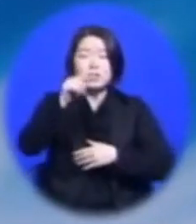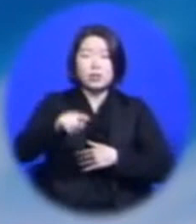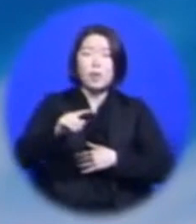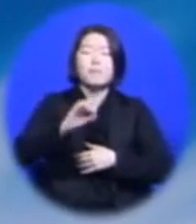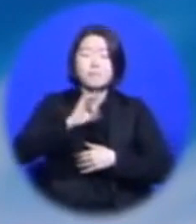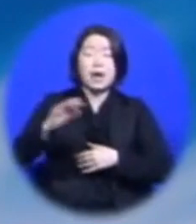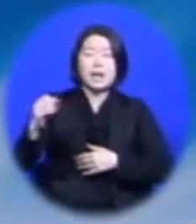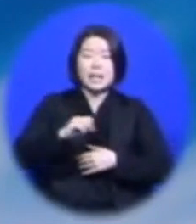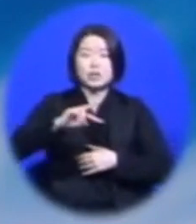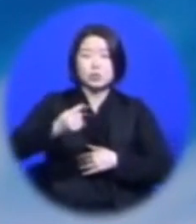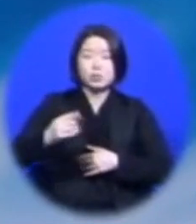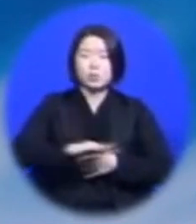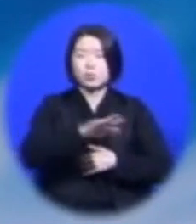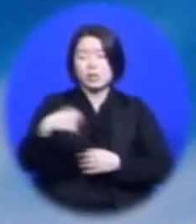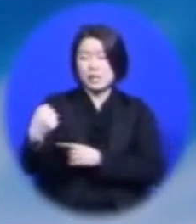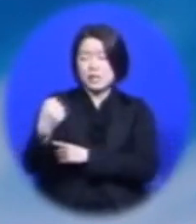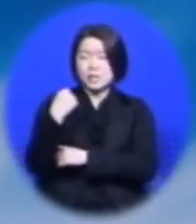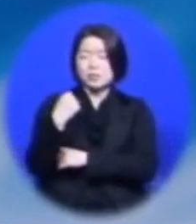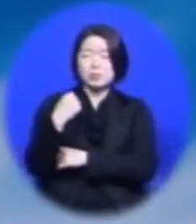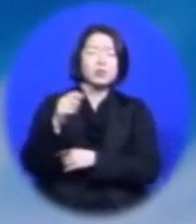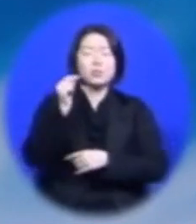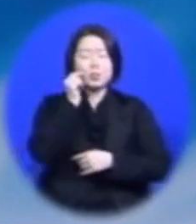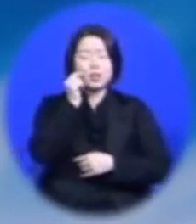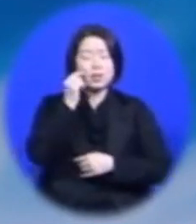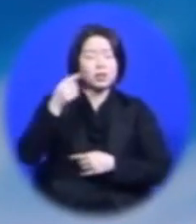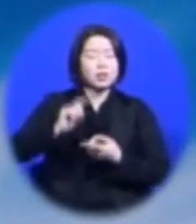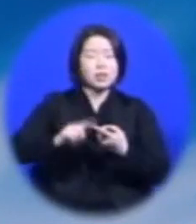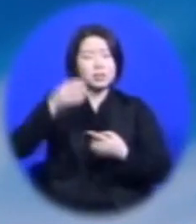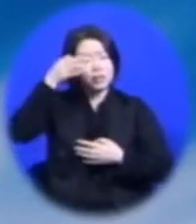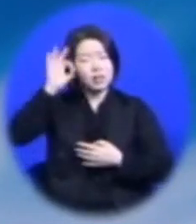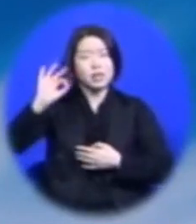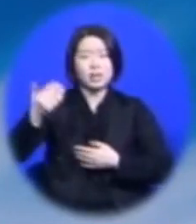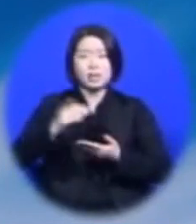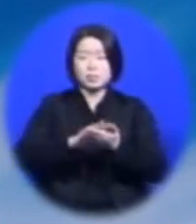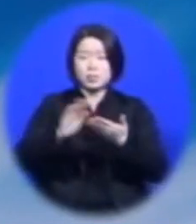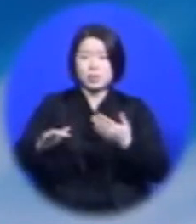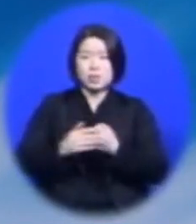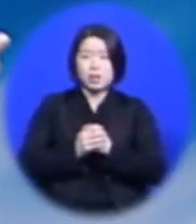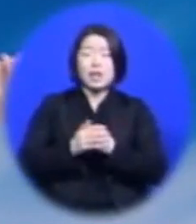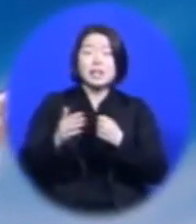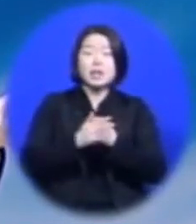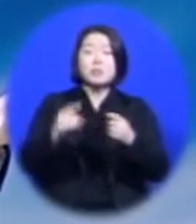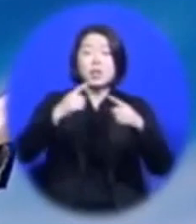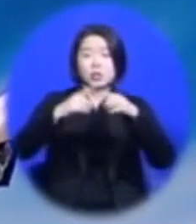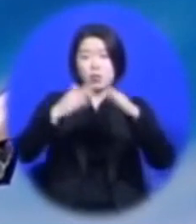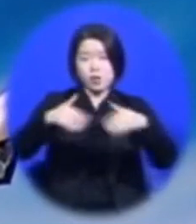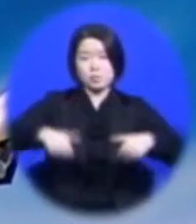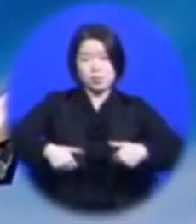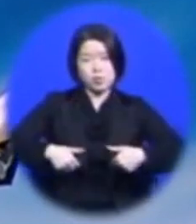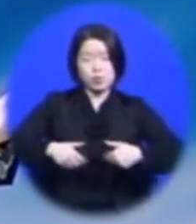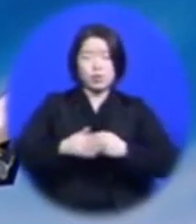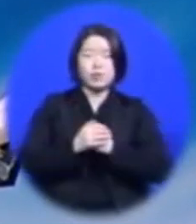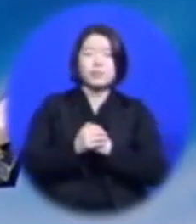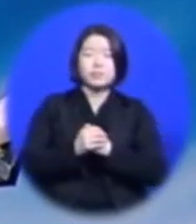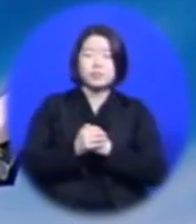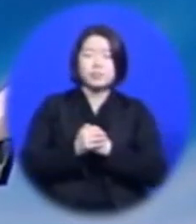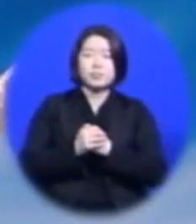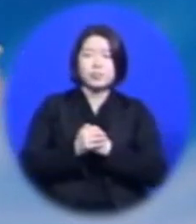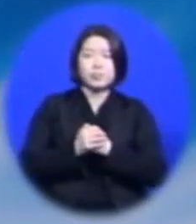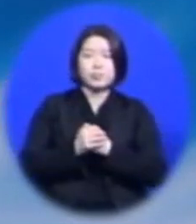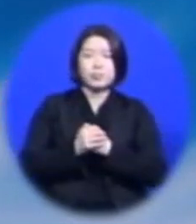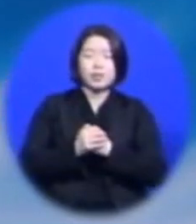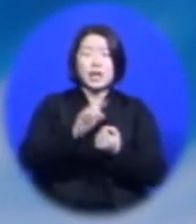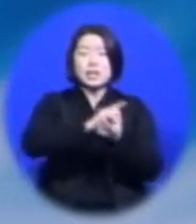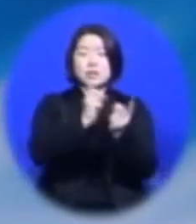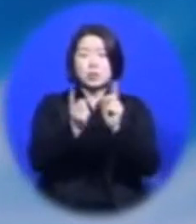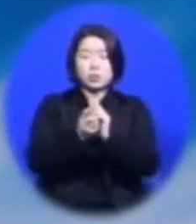가지고도 우리 힘으로 못하는 일이라는 걸 깨닫게 됩니다. 그래서 교회가 필요한 것입니다.